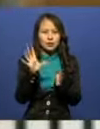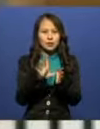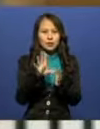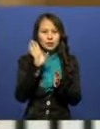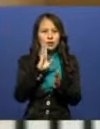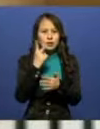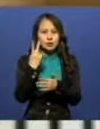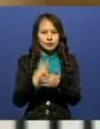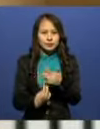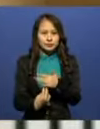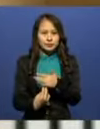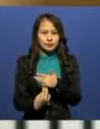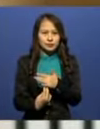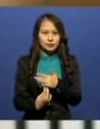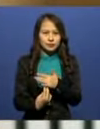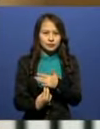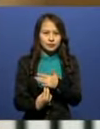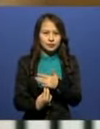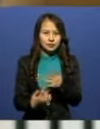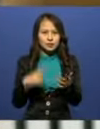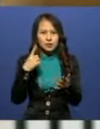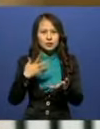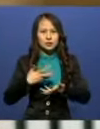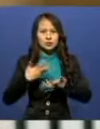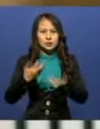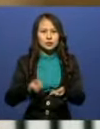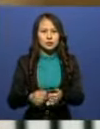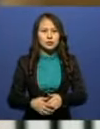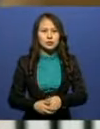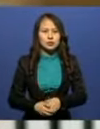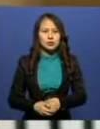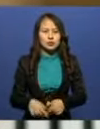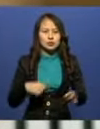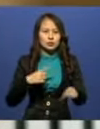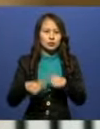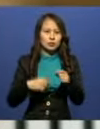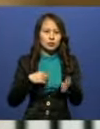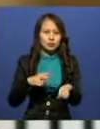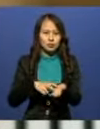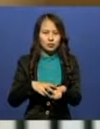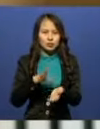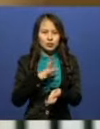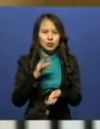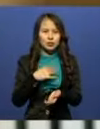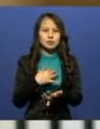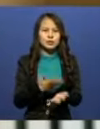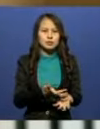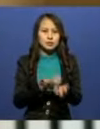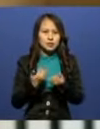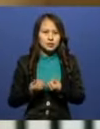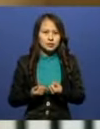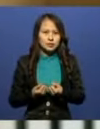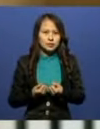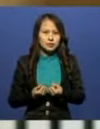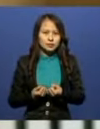суға түсіп кетті. Алихан айтты, құтқарындар, құтқарын деп, не, сосын мен барында өзінде қорқыныш болды менде де. Сосын